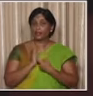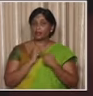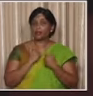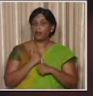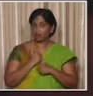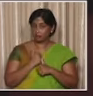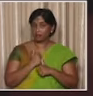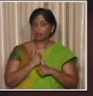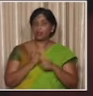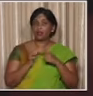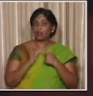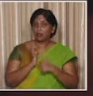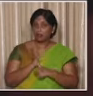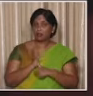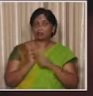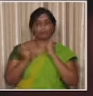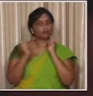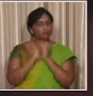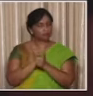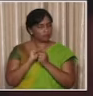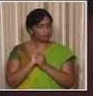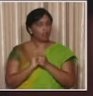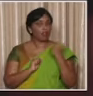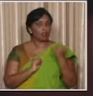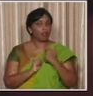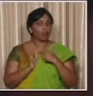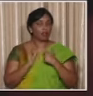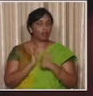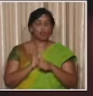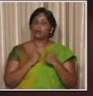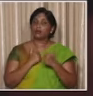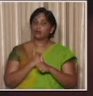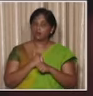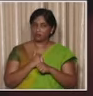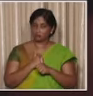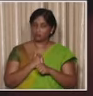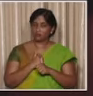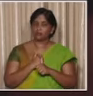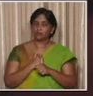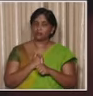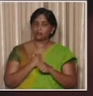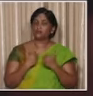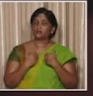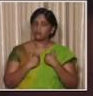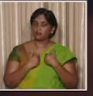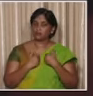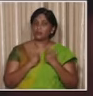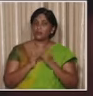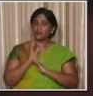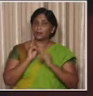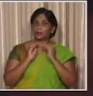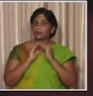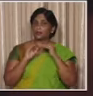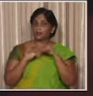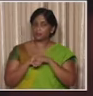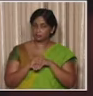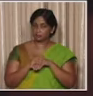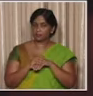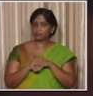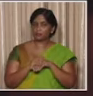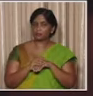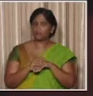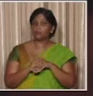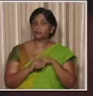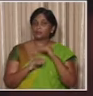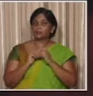තැන්වල පනත් සංශෝධනය කරන්න, අලුතෙන් පනත් හදන්න අපේ අමාත්‍යාංශය තුළ